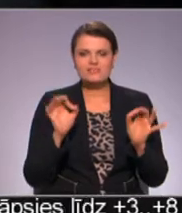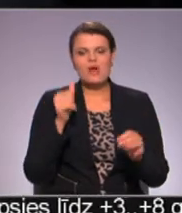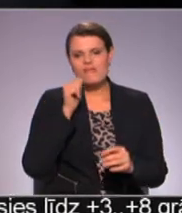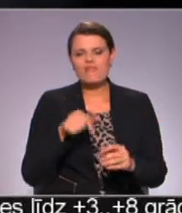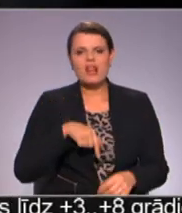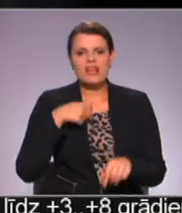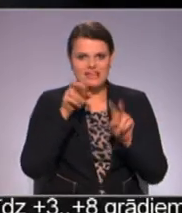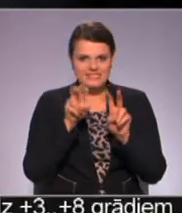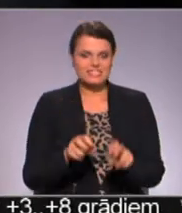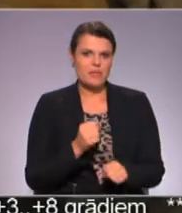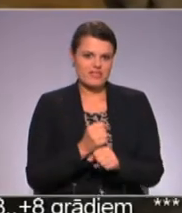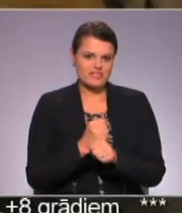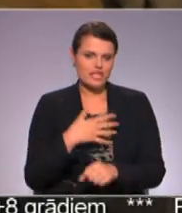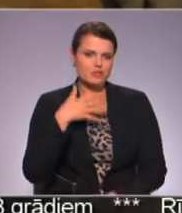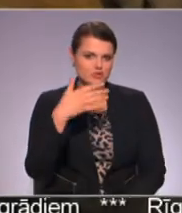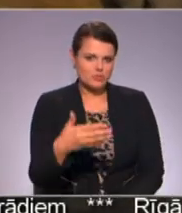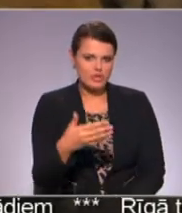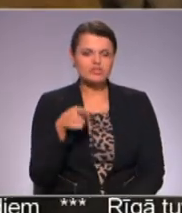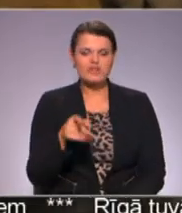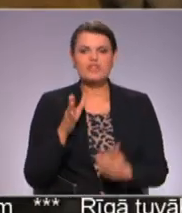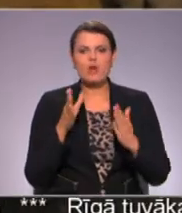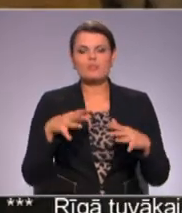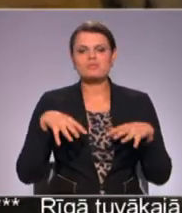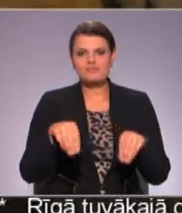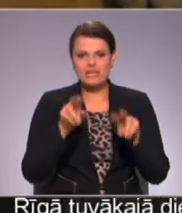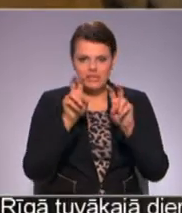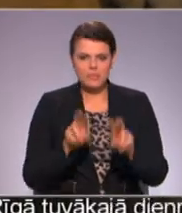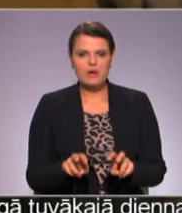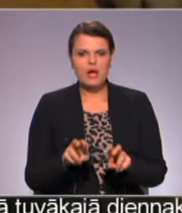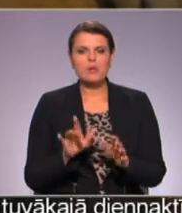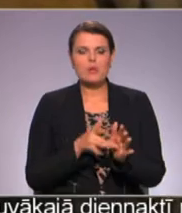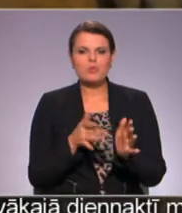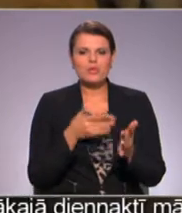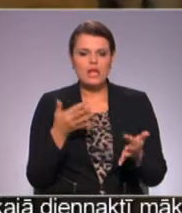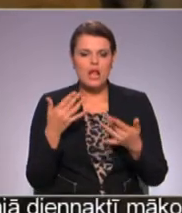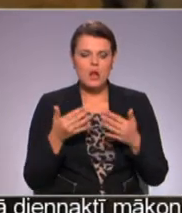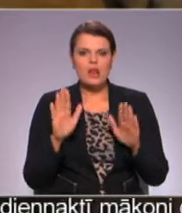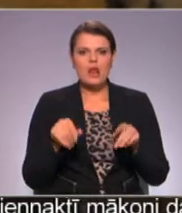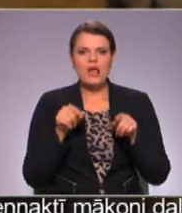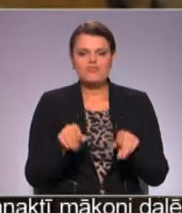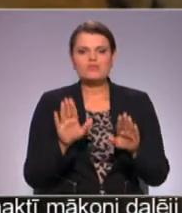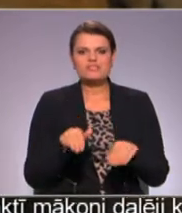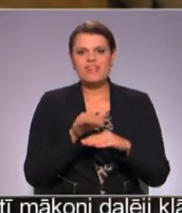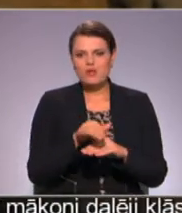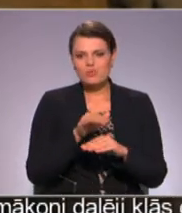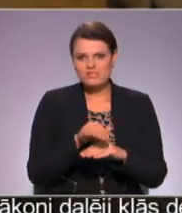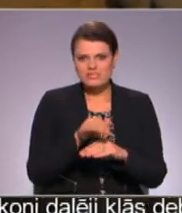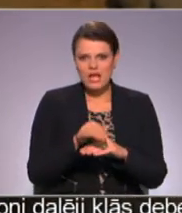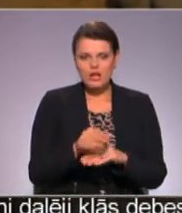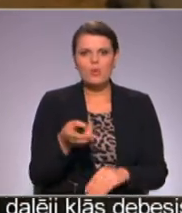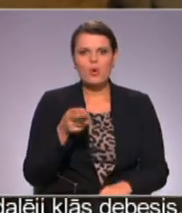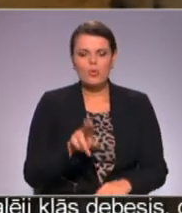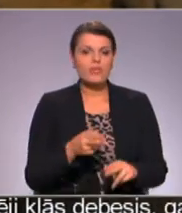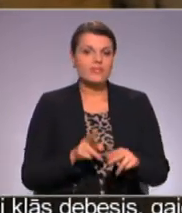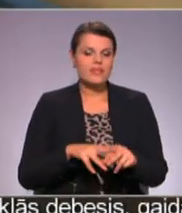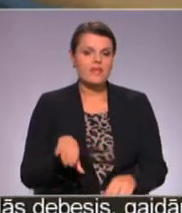vēl ilgs izpētes darbs. Viņiem pirmkārt tiks veikta primāra apstrāde atputekļoti, lai viņi jūs varētu saglabāt. Un tad